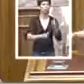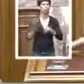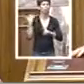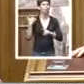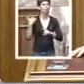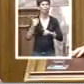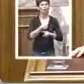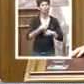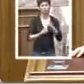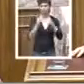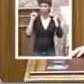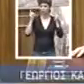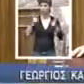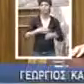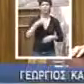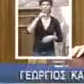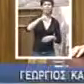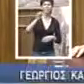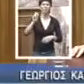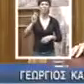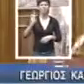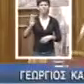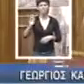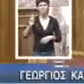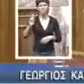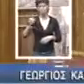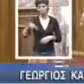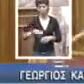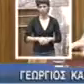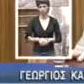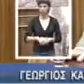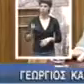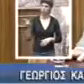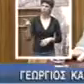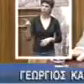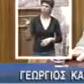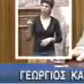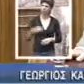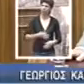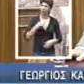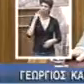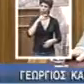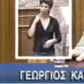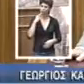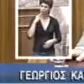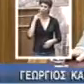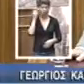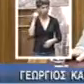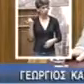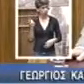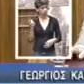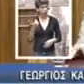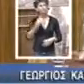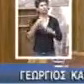Κύριε Πρωθυπουργέ, μιλήσατε και είπατε ότι έχουμε την πιο μορφωμένη νεολαία.